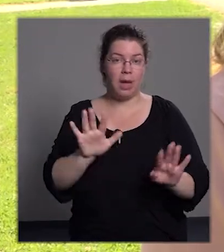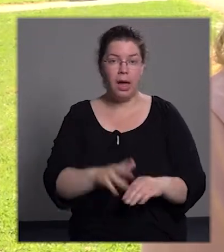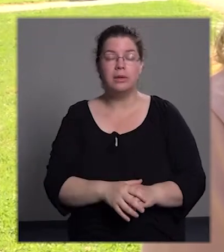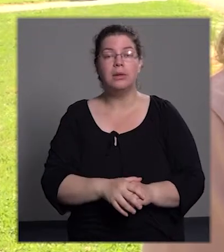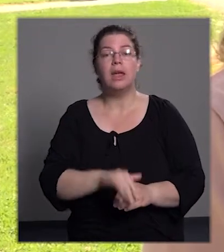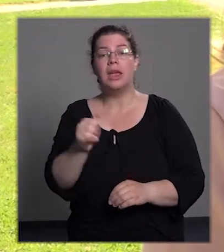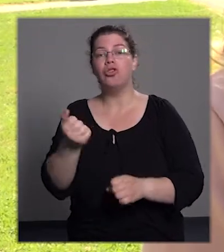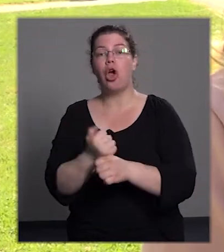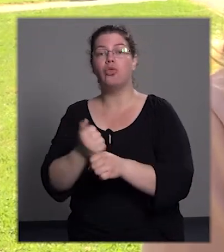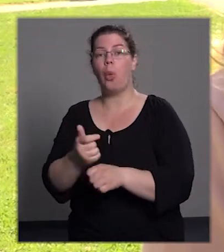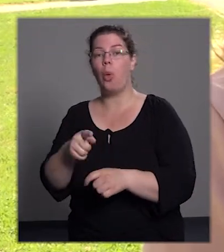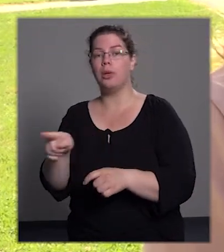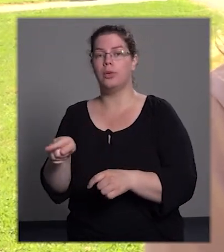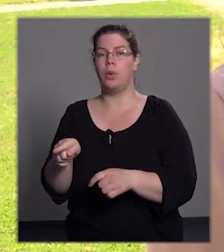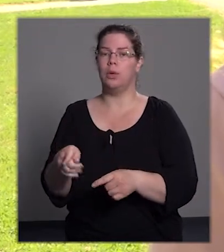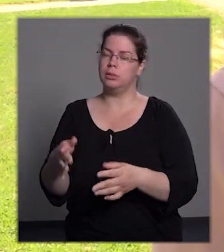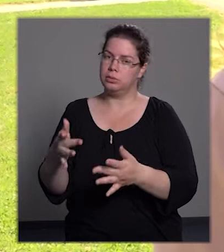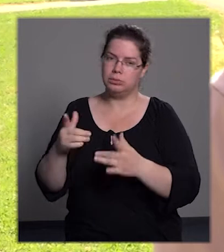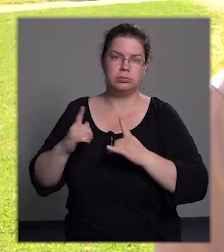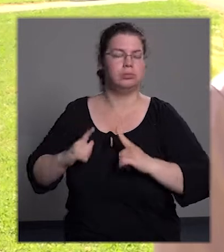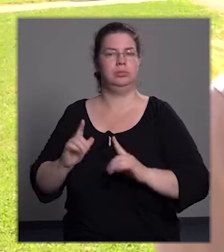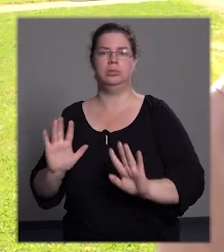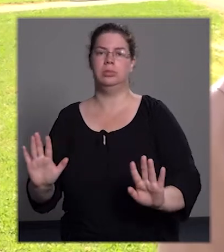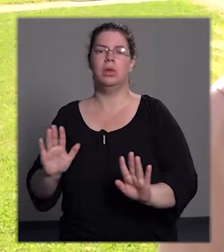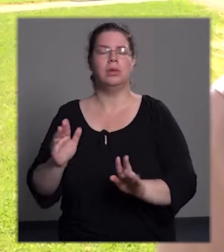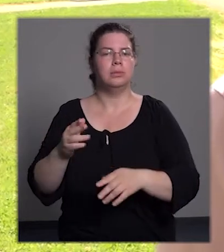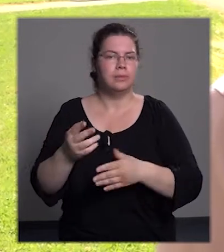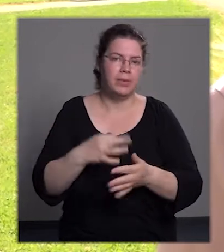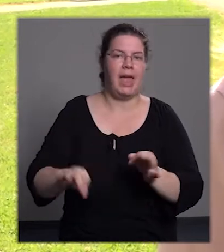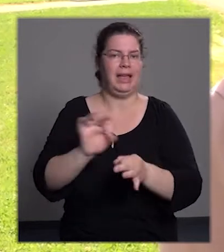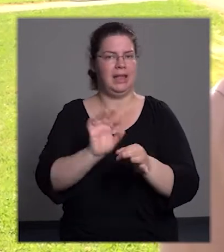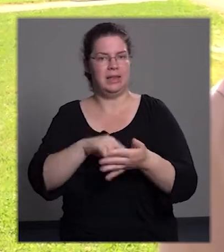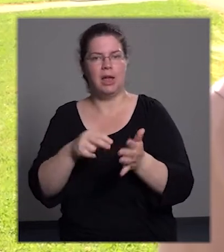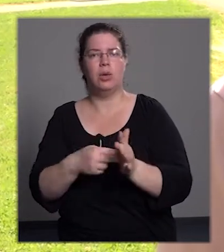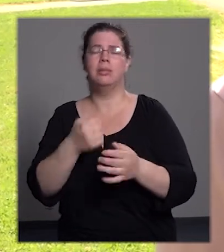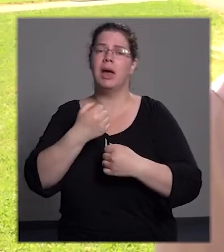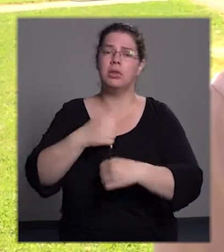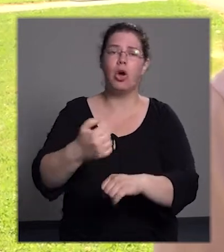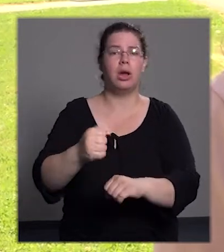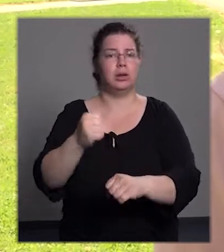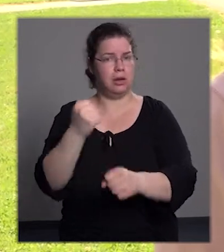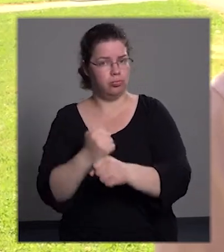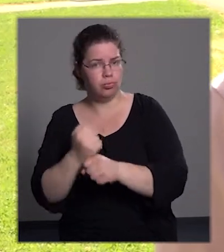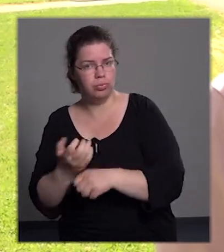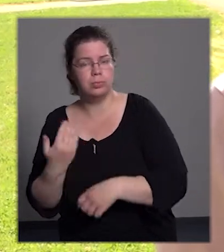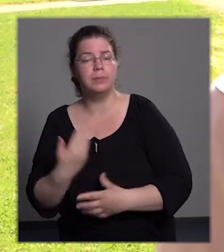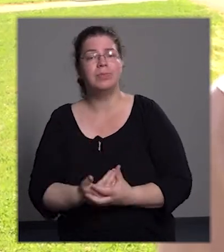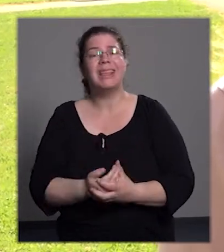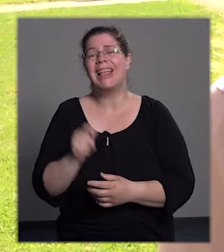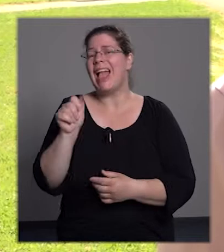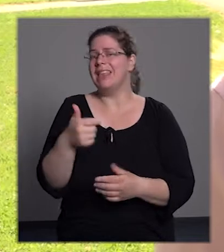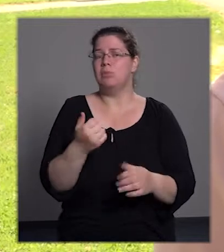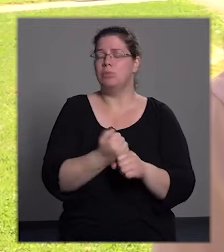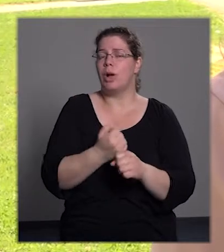a dolgozók viszont helytálltak az egész kerületben, a takarítást azt elvégeztük. Egyéb munkát nem